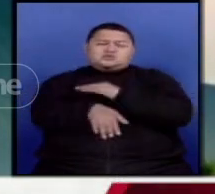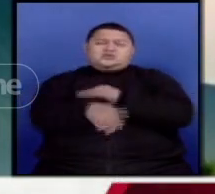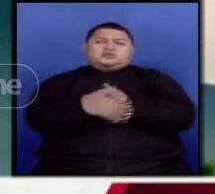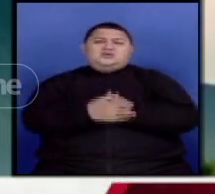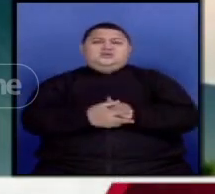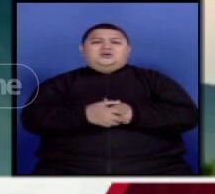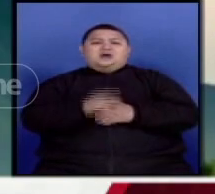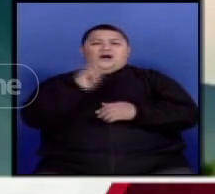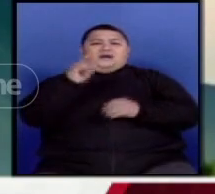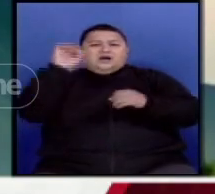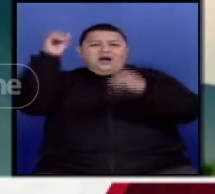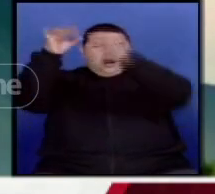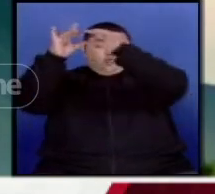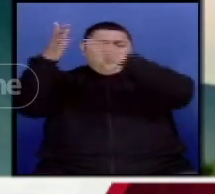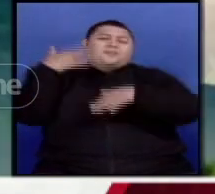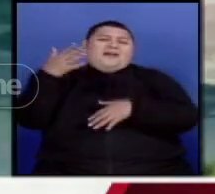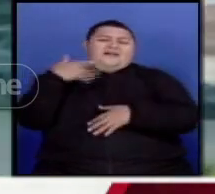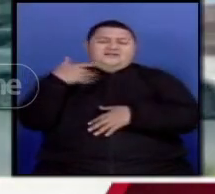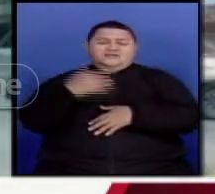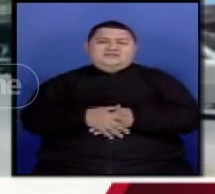guguran yang terjadi sejak Sabtu siang.